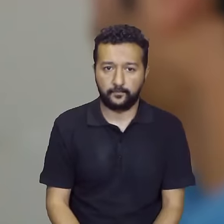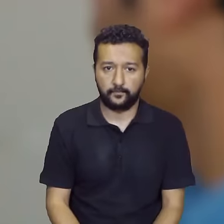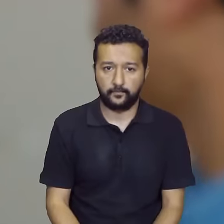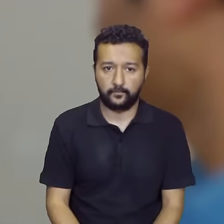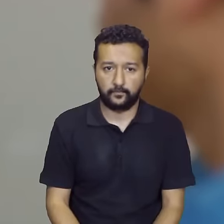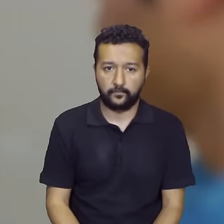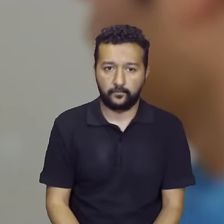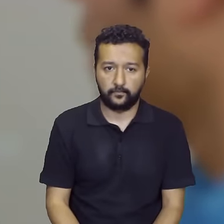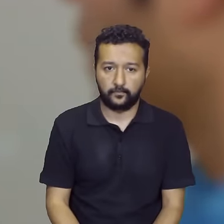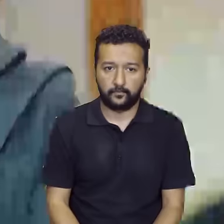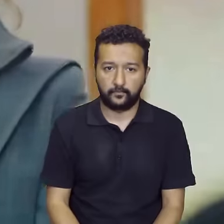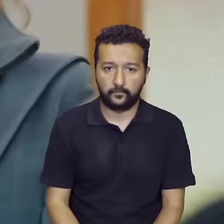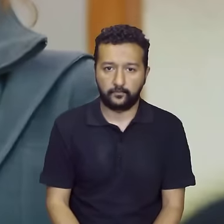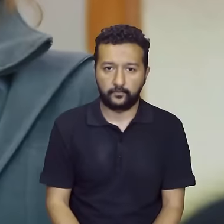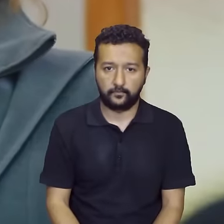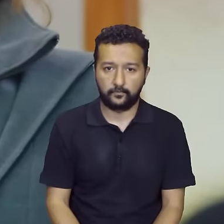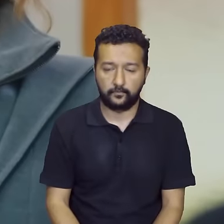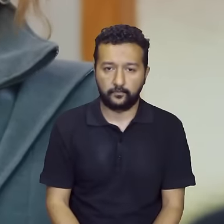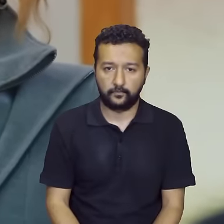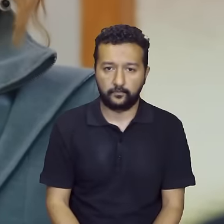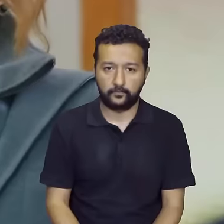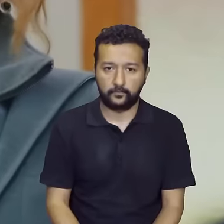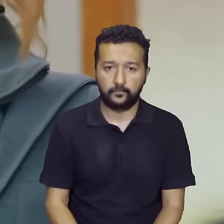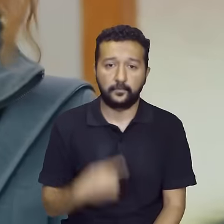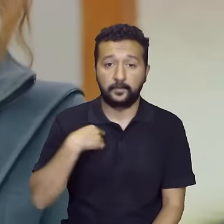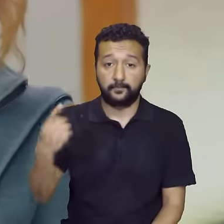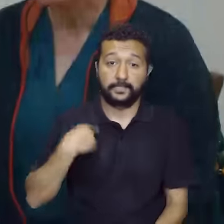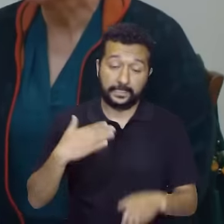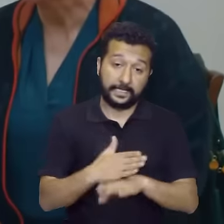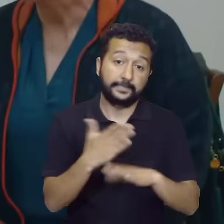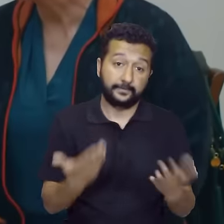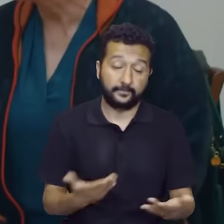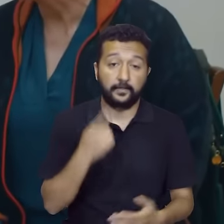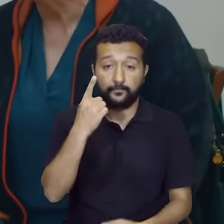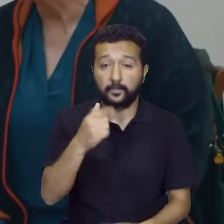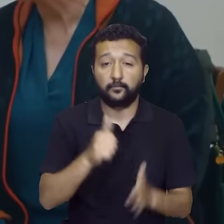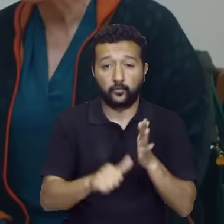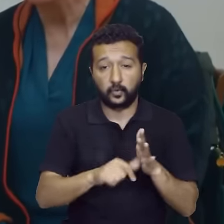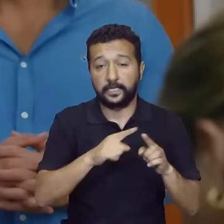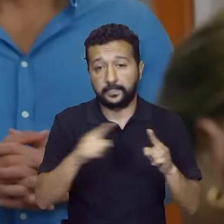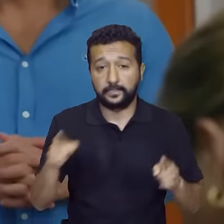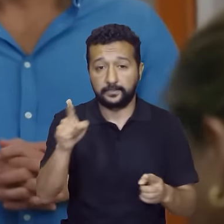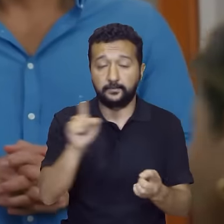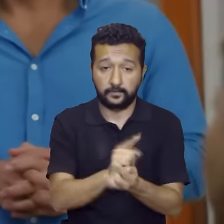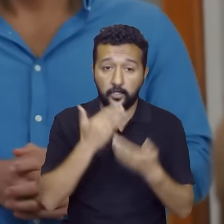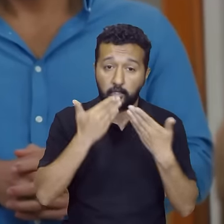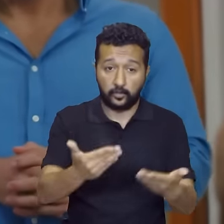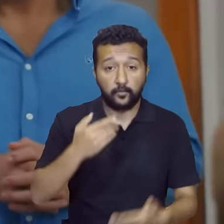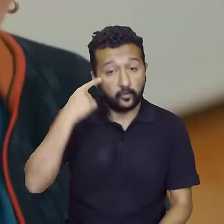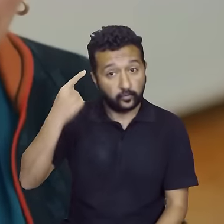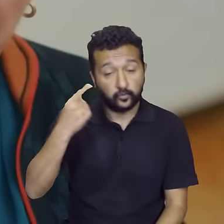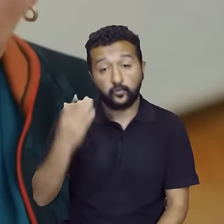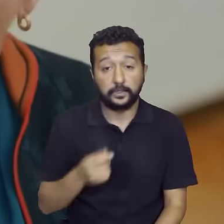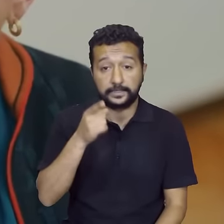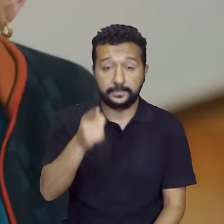Itır'la Tarık yan yana bakıştılar. Itır bağlı kollarını çözüp hazırlandı. Biz aslında bir müddettir size bunu açıklamayı